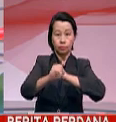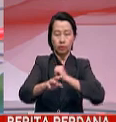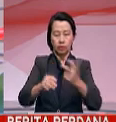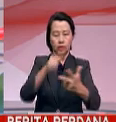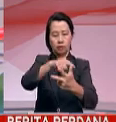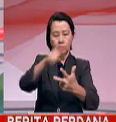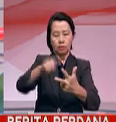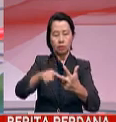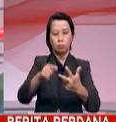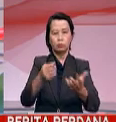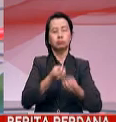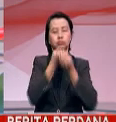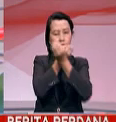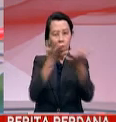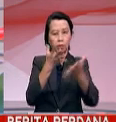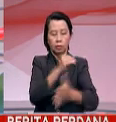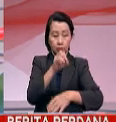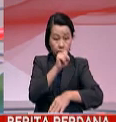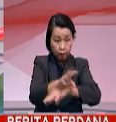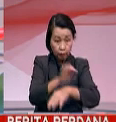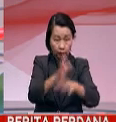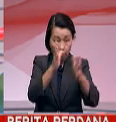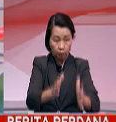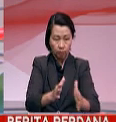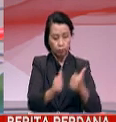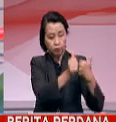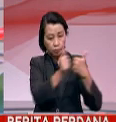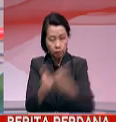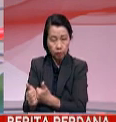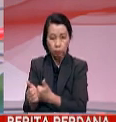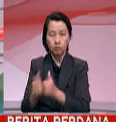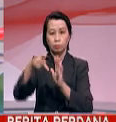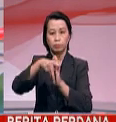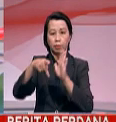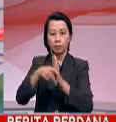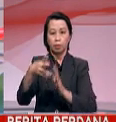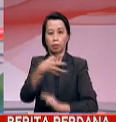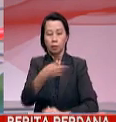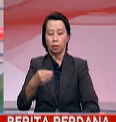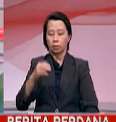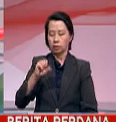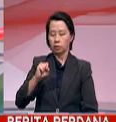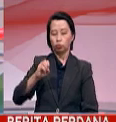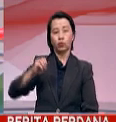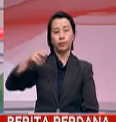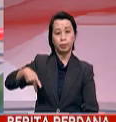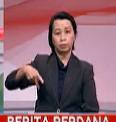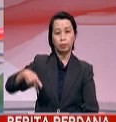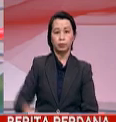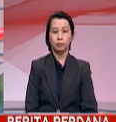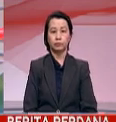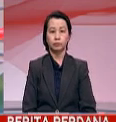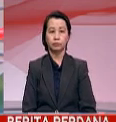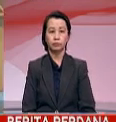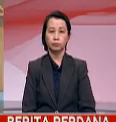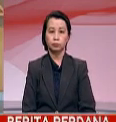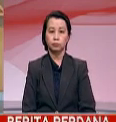Masing-masing menyuarakan hasrat selain menasihatkan pengundi agar mematuhi peraturan dan SOP yang digariskan.